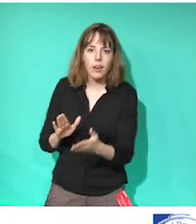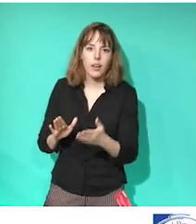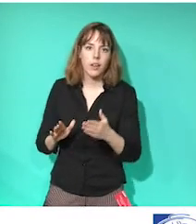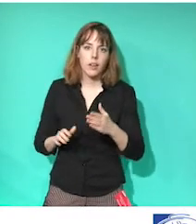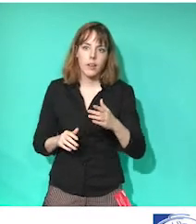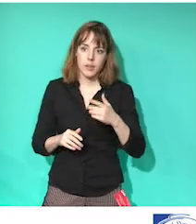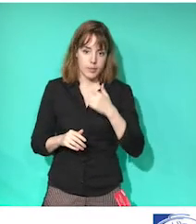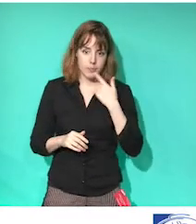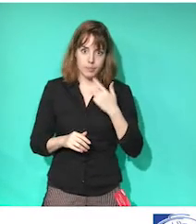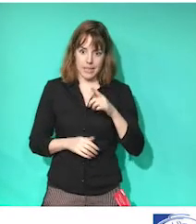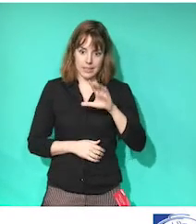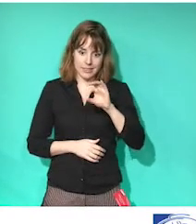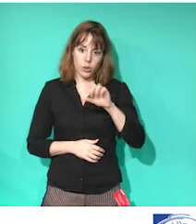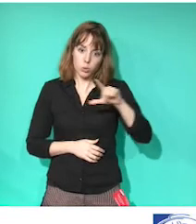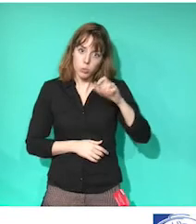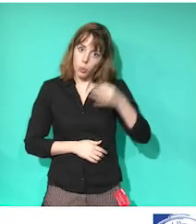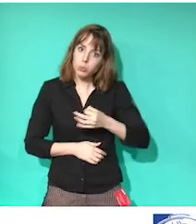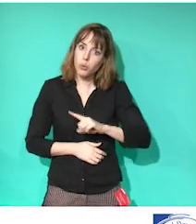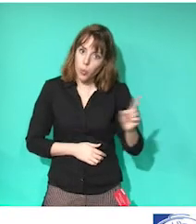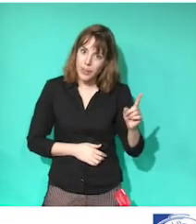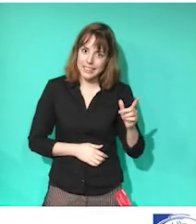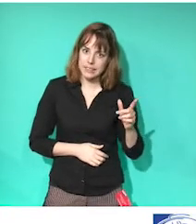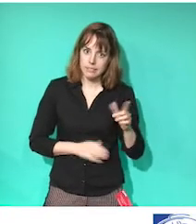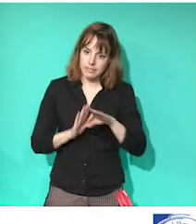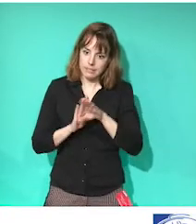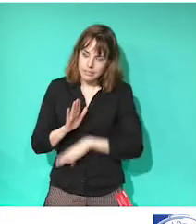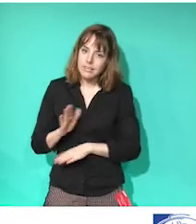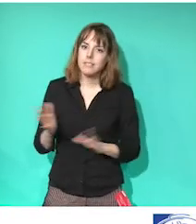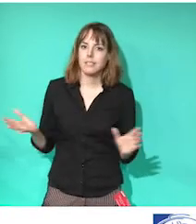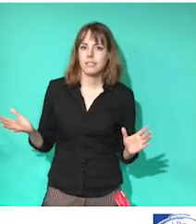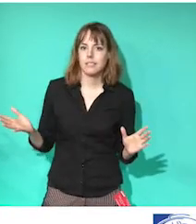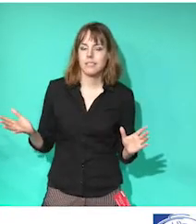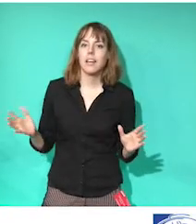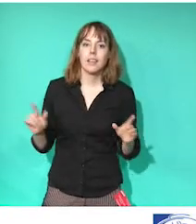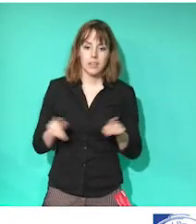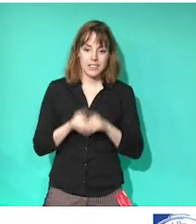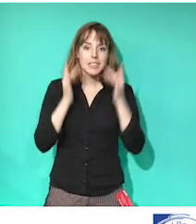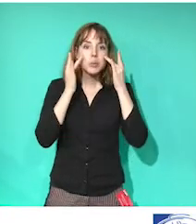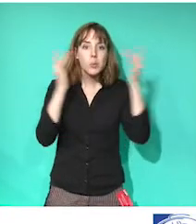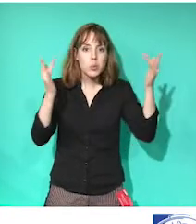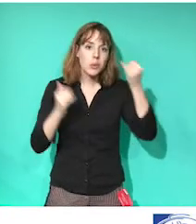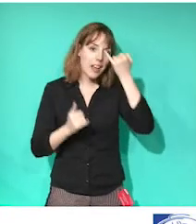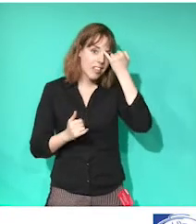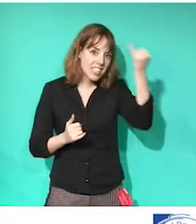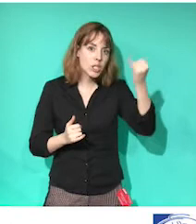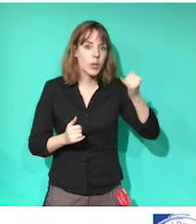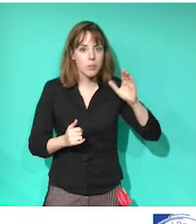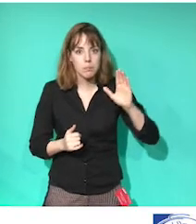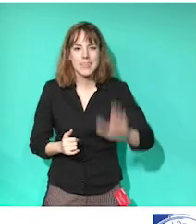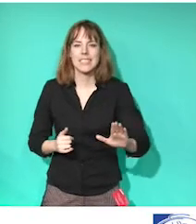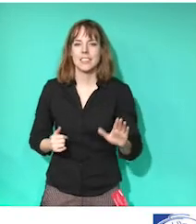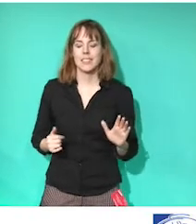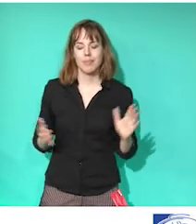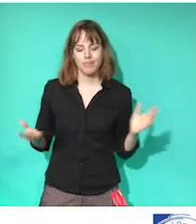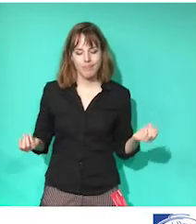52%. Donc, on part avec 20 à 30%. Enfin, ensuite, la culture est une culture d'ingénieurs et du coup, c'est une culture